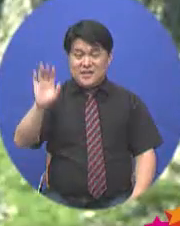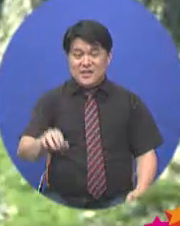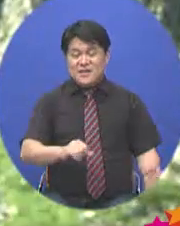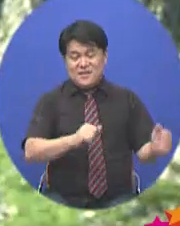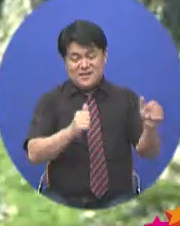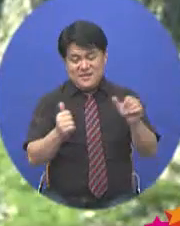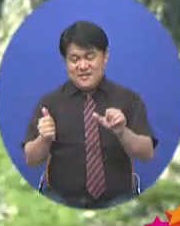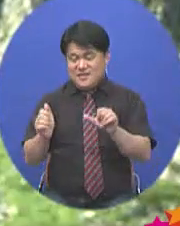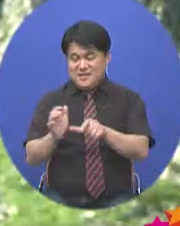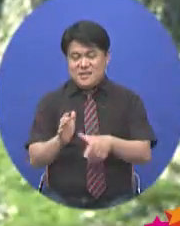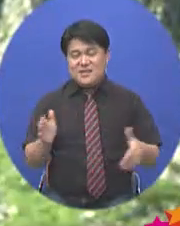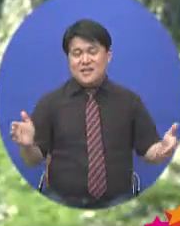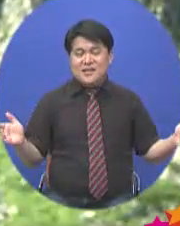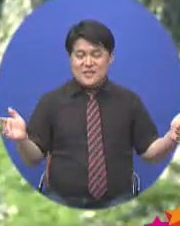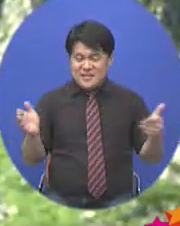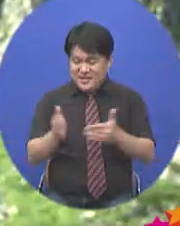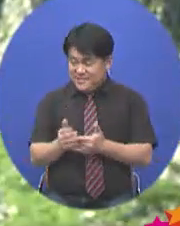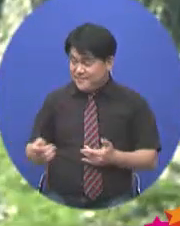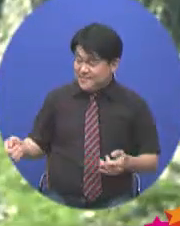사는 날까지